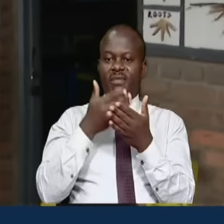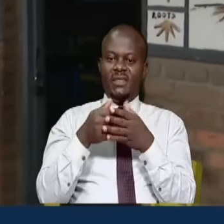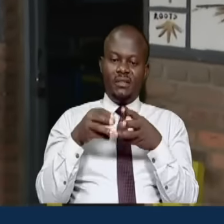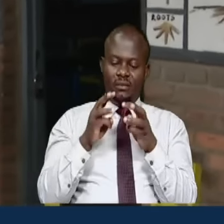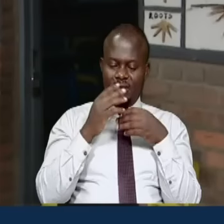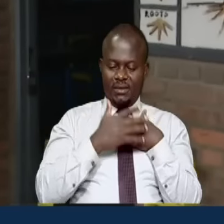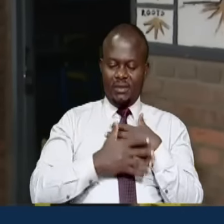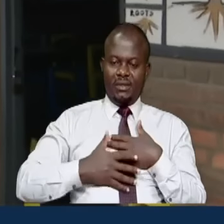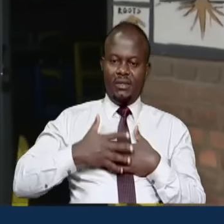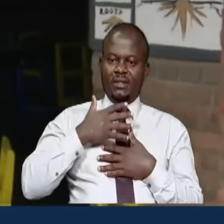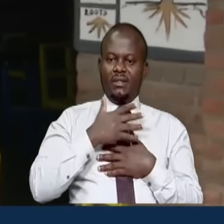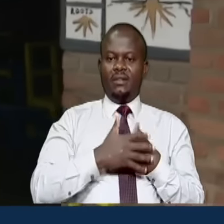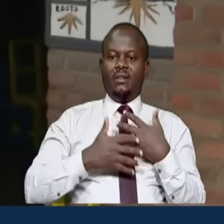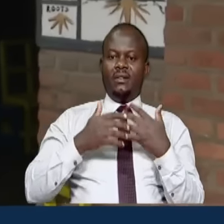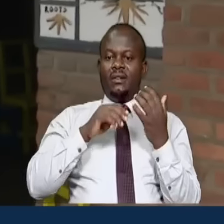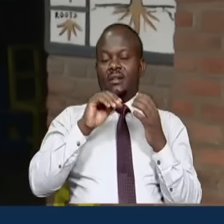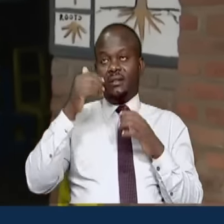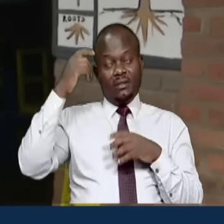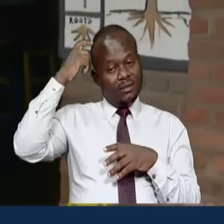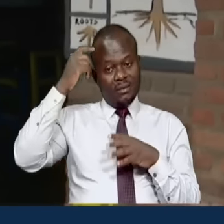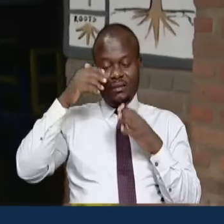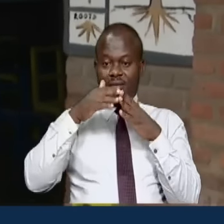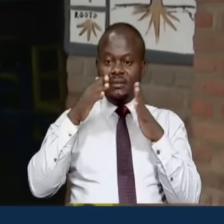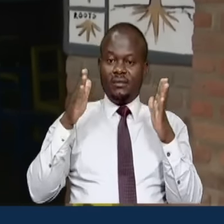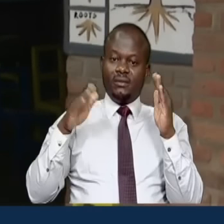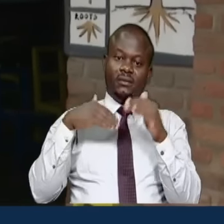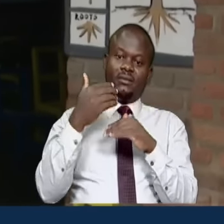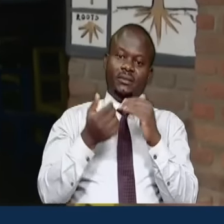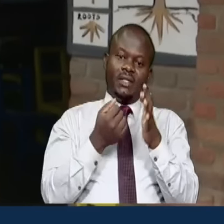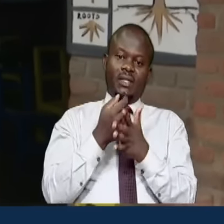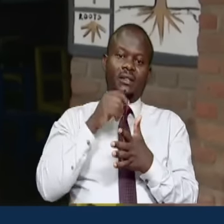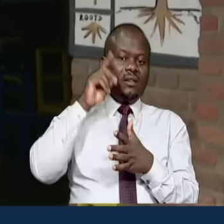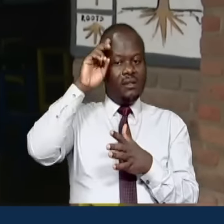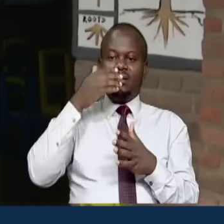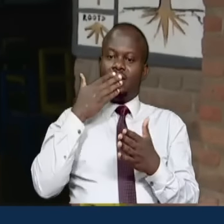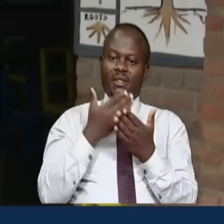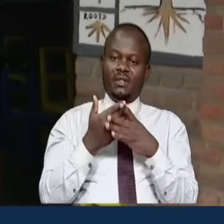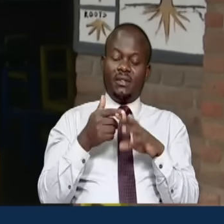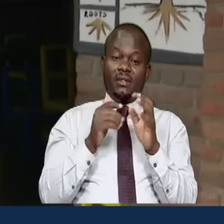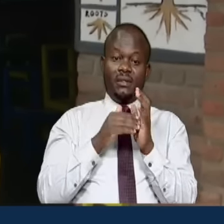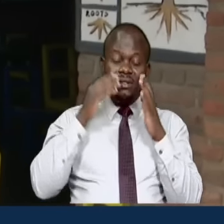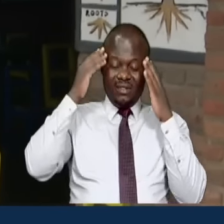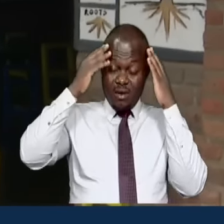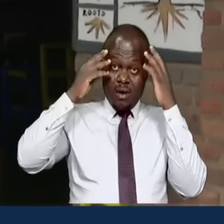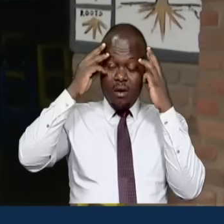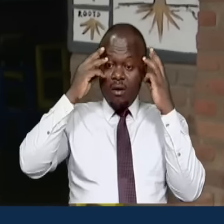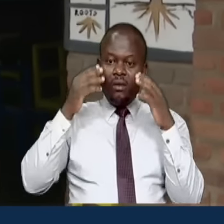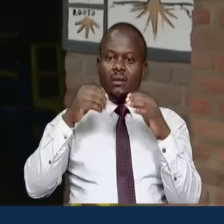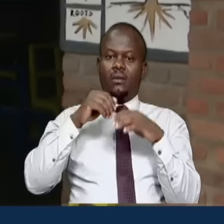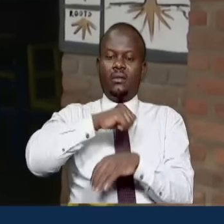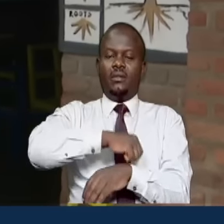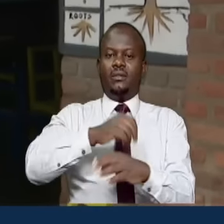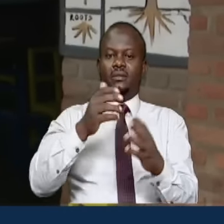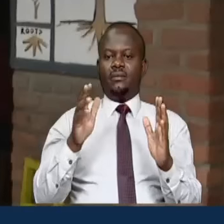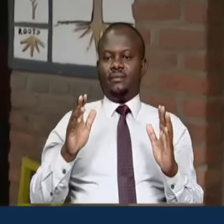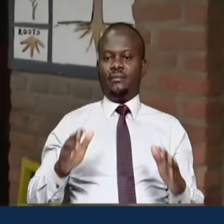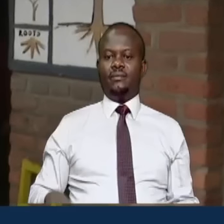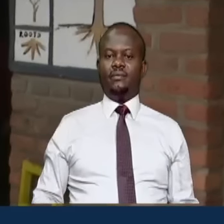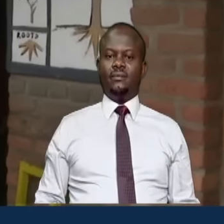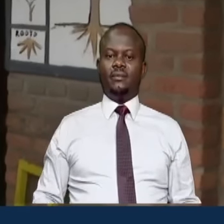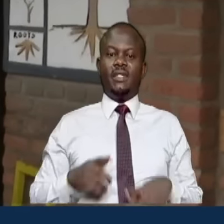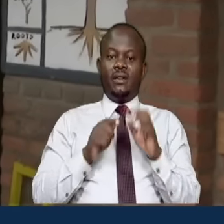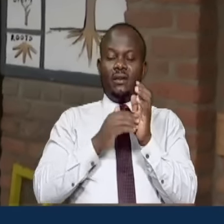scientific, hari ikindi gice cy'ubwonko gifunguka bigatuma atekereza neza, kandi na ya stress ku ishuri igasa nk'aho irangiye mu biruhuko.